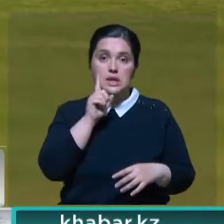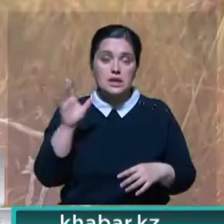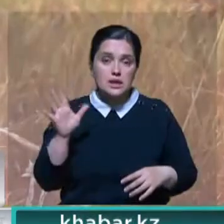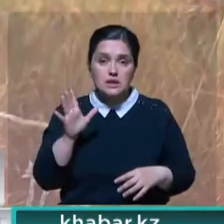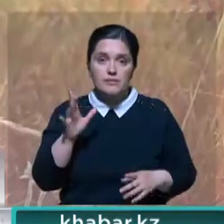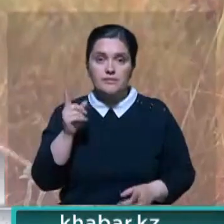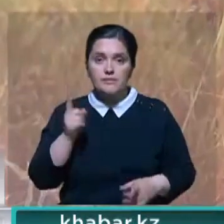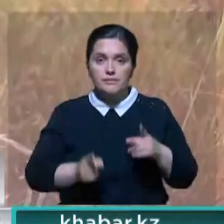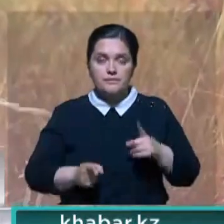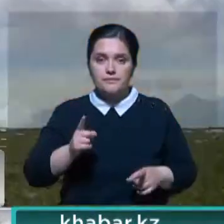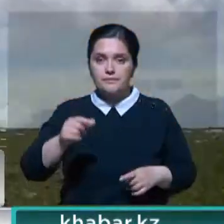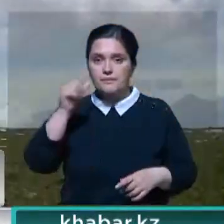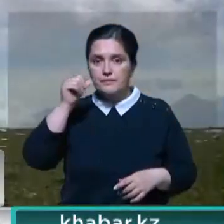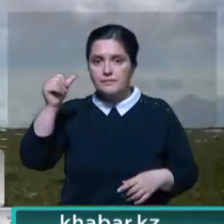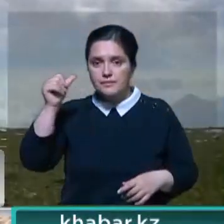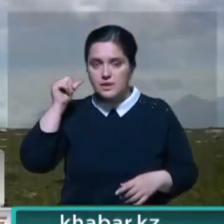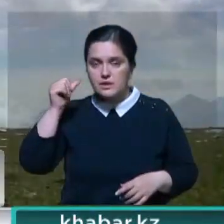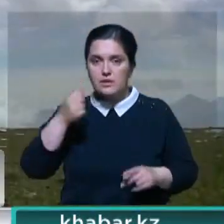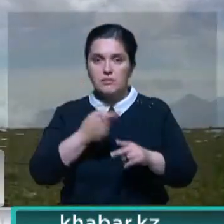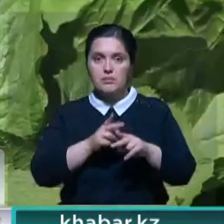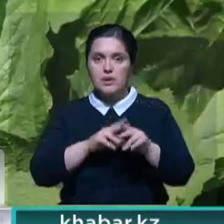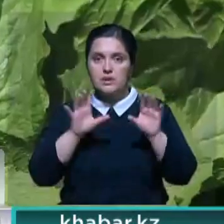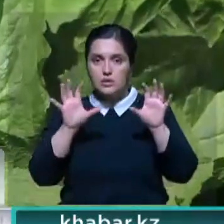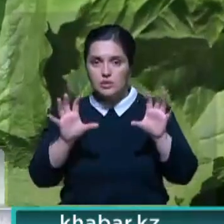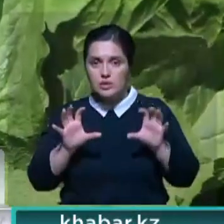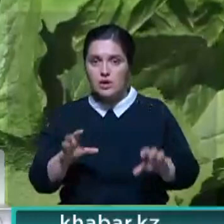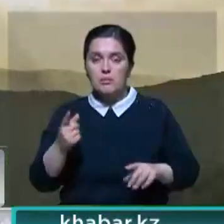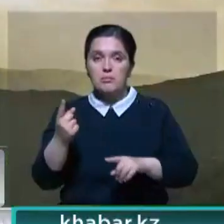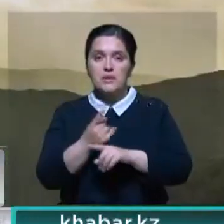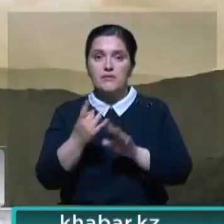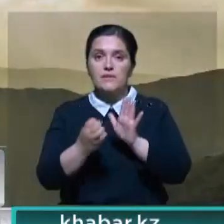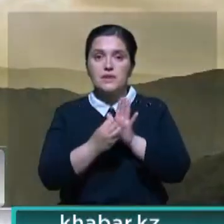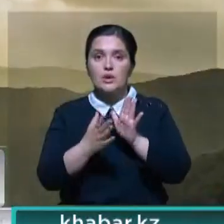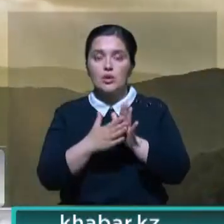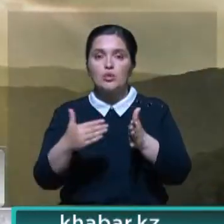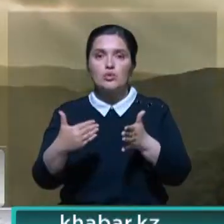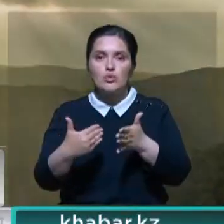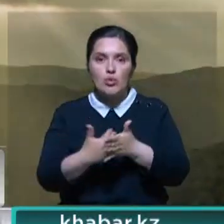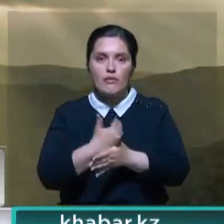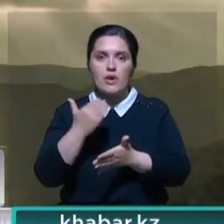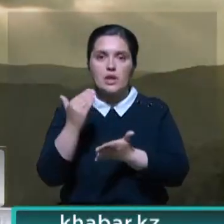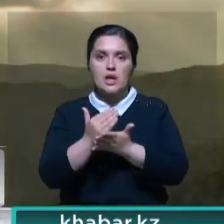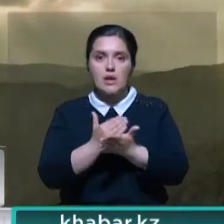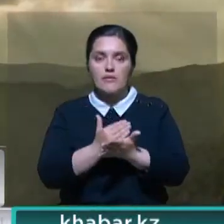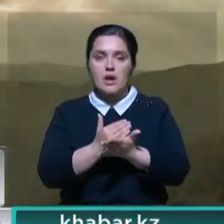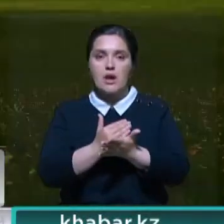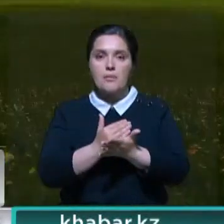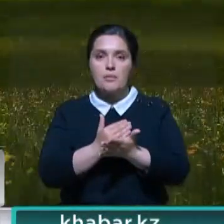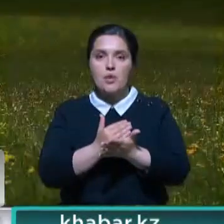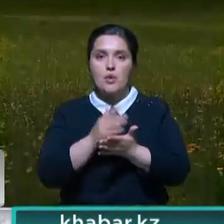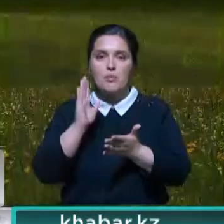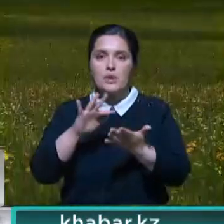адаптироваться к неблагоприятным реалиям, в прошлом году в экологический кодекс впервые внесли новую главу, которая